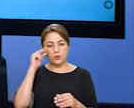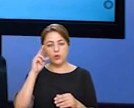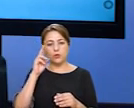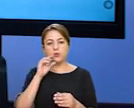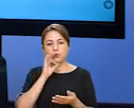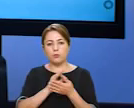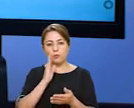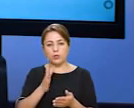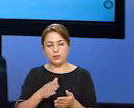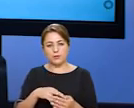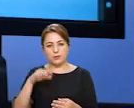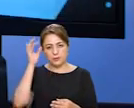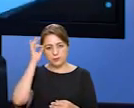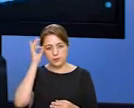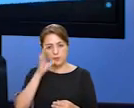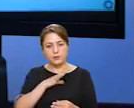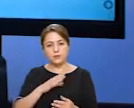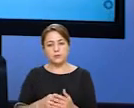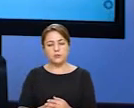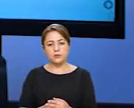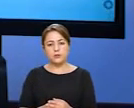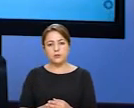edi. Eslab oldingizmi?